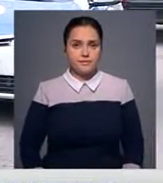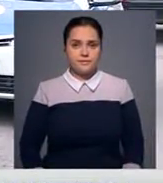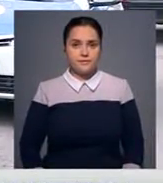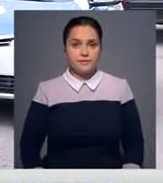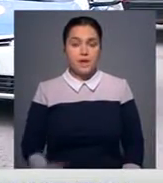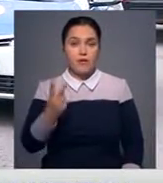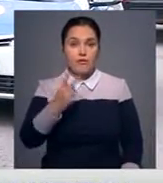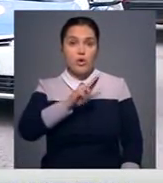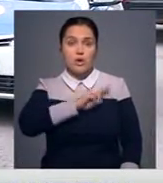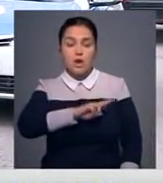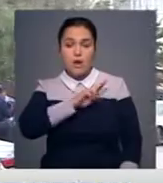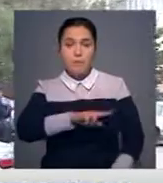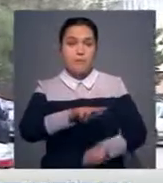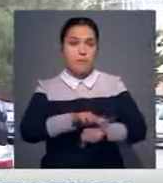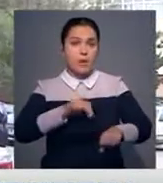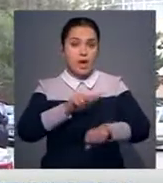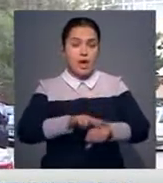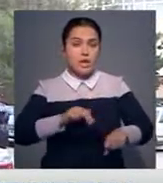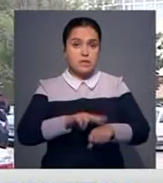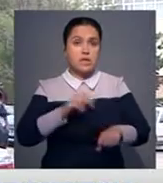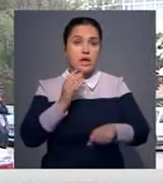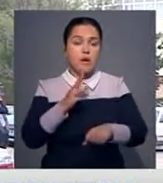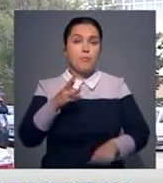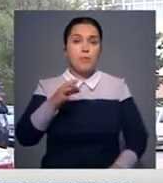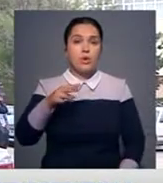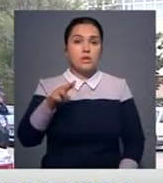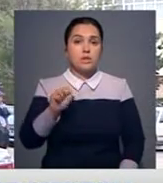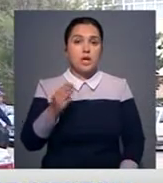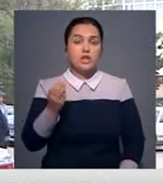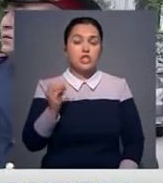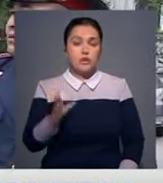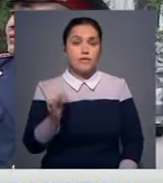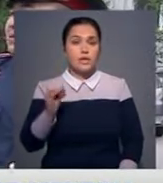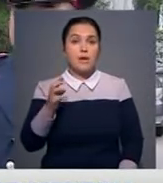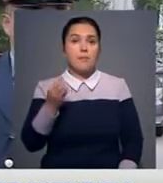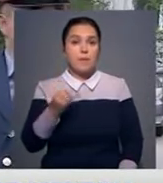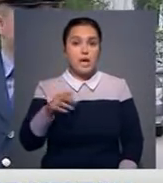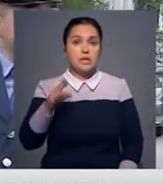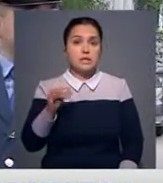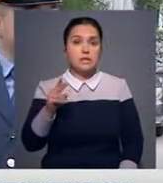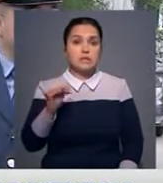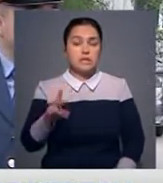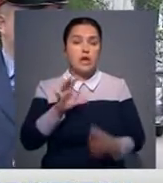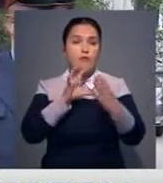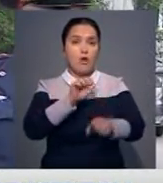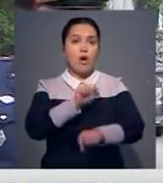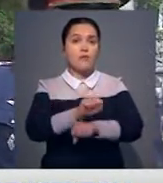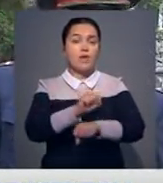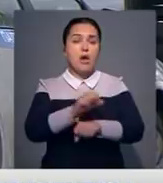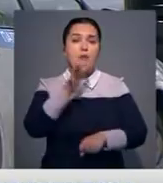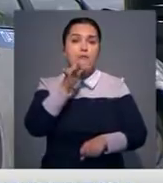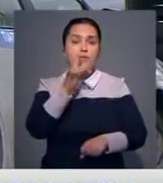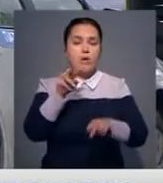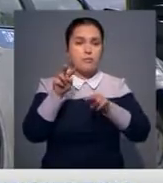Двое сотрудников дорожно-патрульной полиции, лейтенант Абзал Молдашев и младший лейтенант Роман Байдилли, на автобусной остановке во время патрулирования в